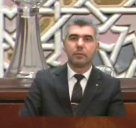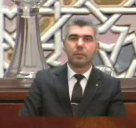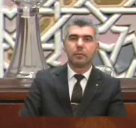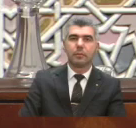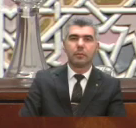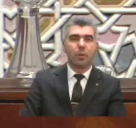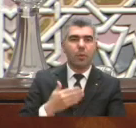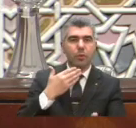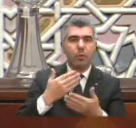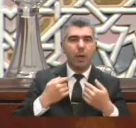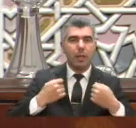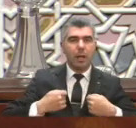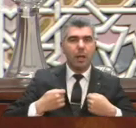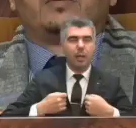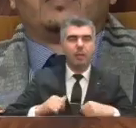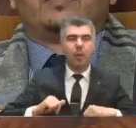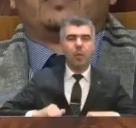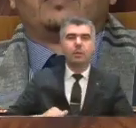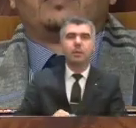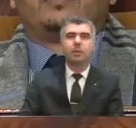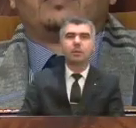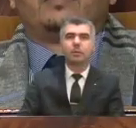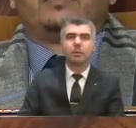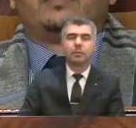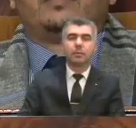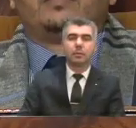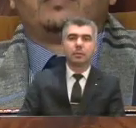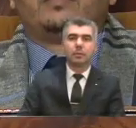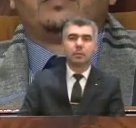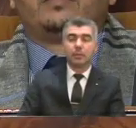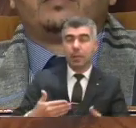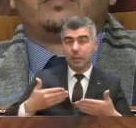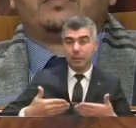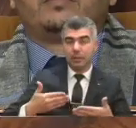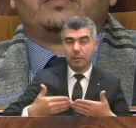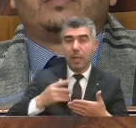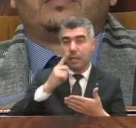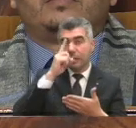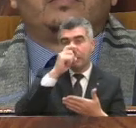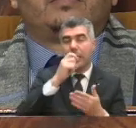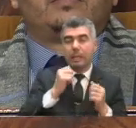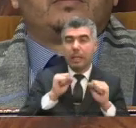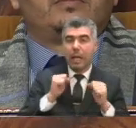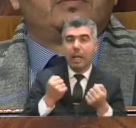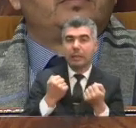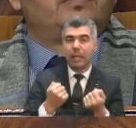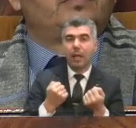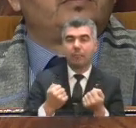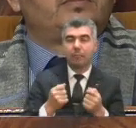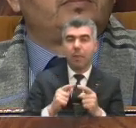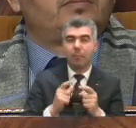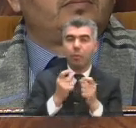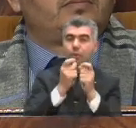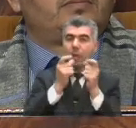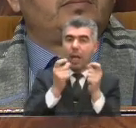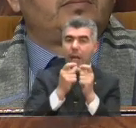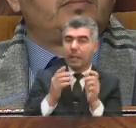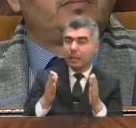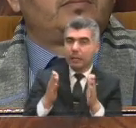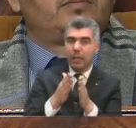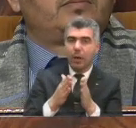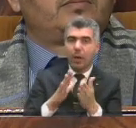شكرا السيد الرئيس. السيدة الوزيرة، إن الوضعية الصعبة التي تجتازها العديد من المقاولات الصغيرة جدا